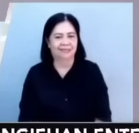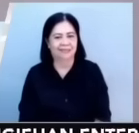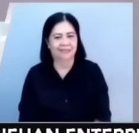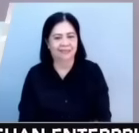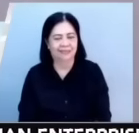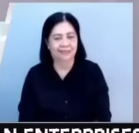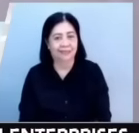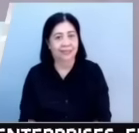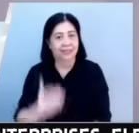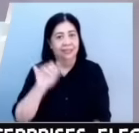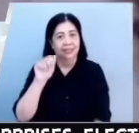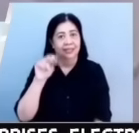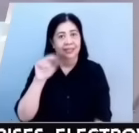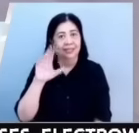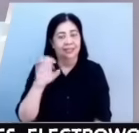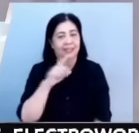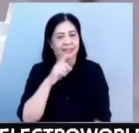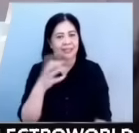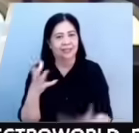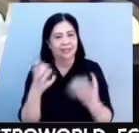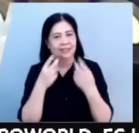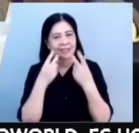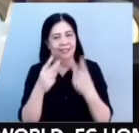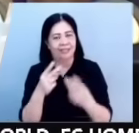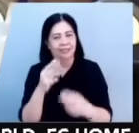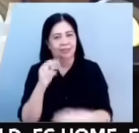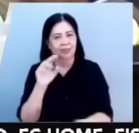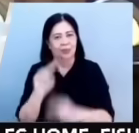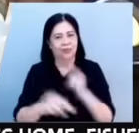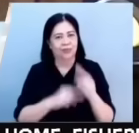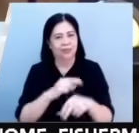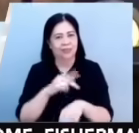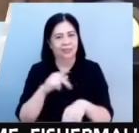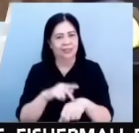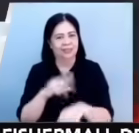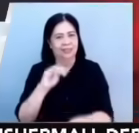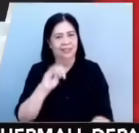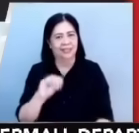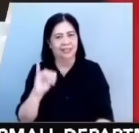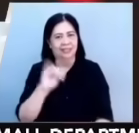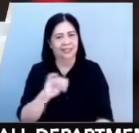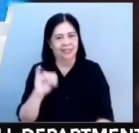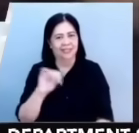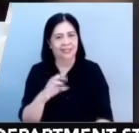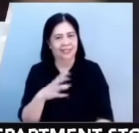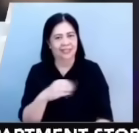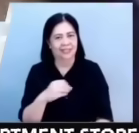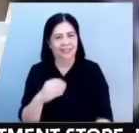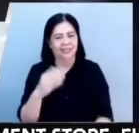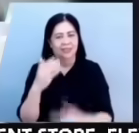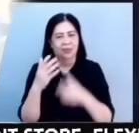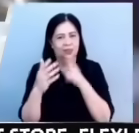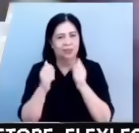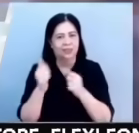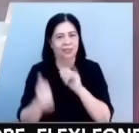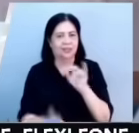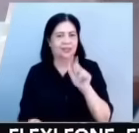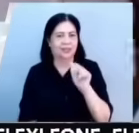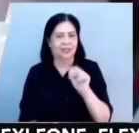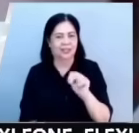naman, gustong-gustong makita si Miss Universe Philippines Michelle Marquez D. at Limitless star Julian San Jose.